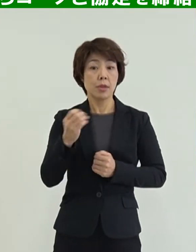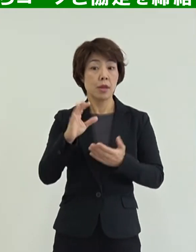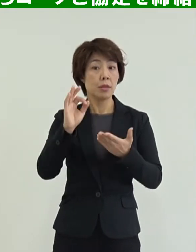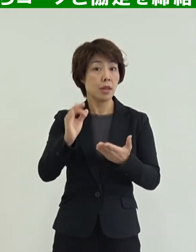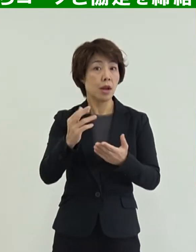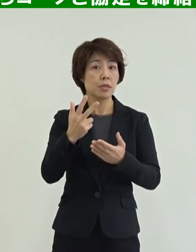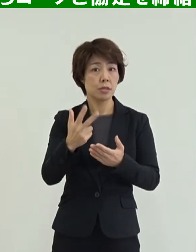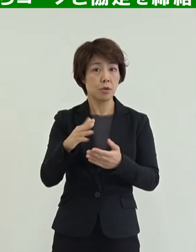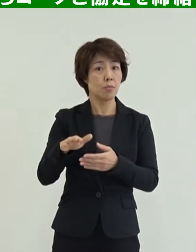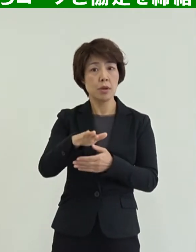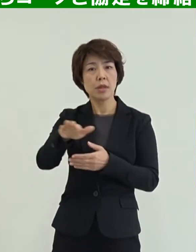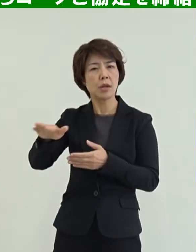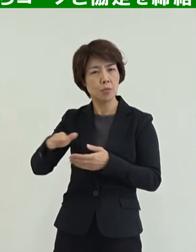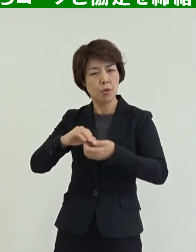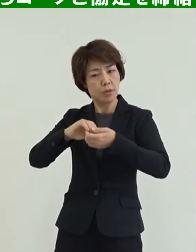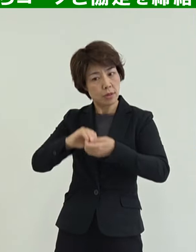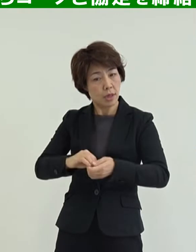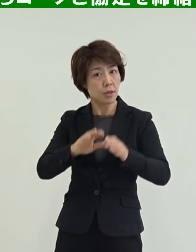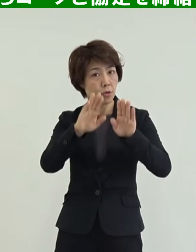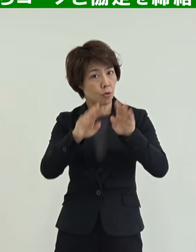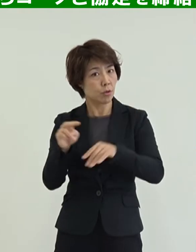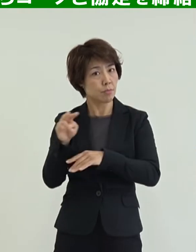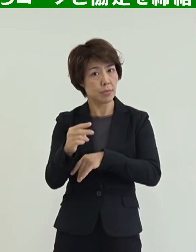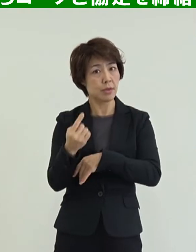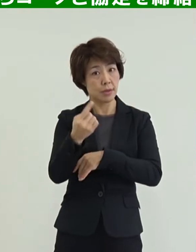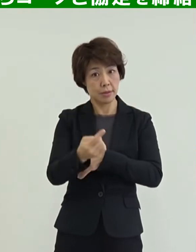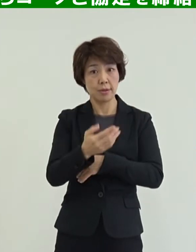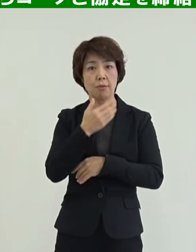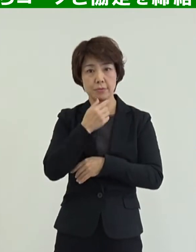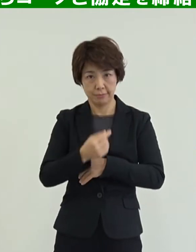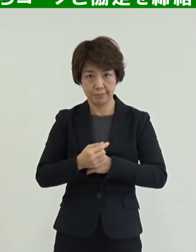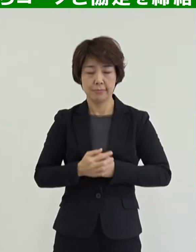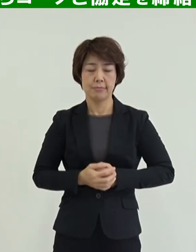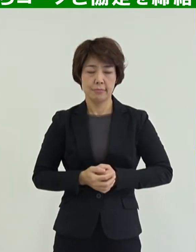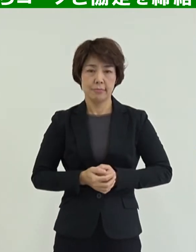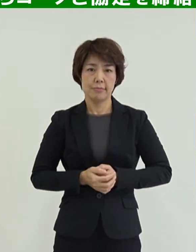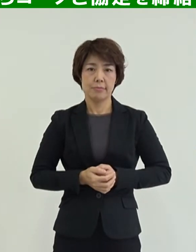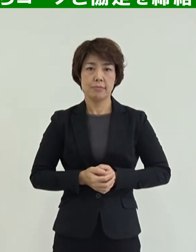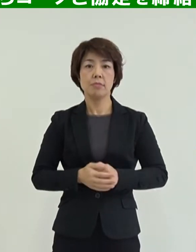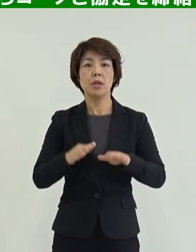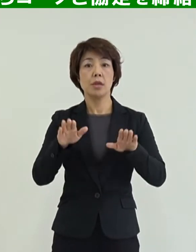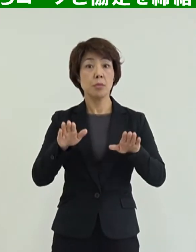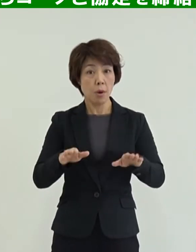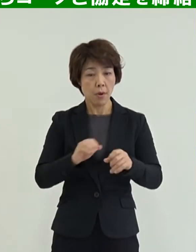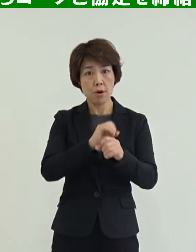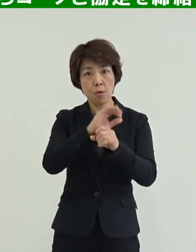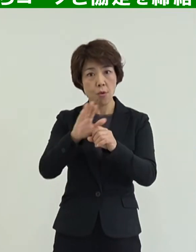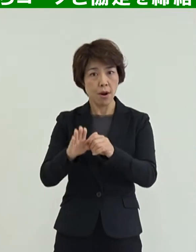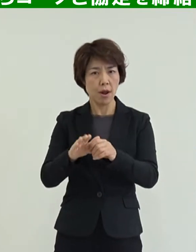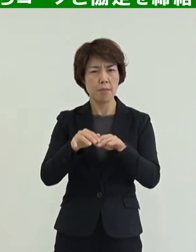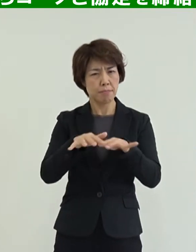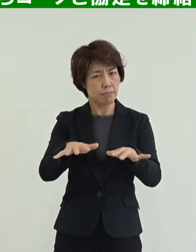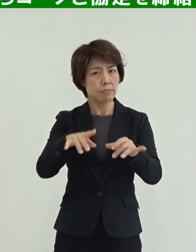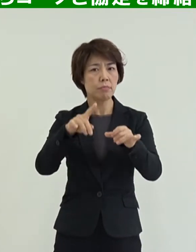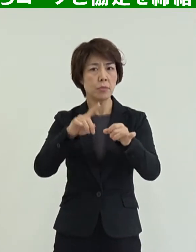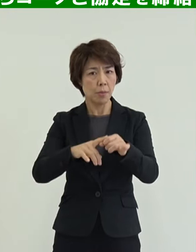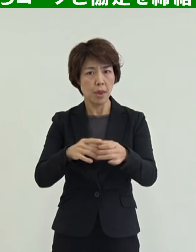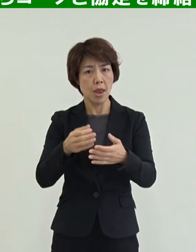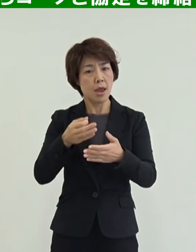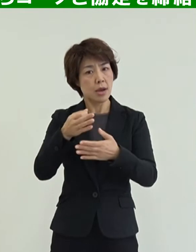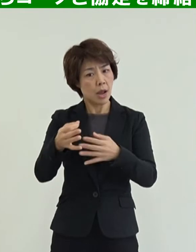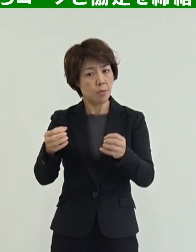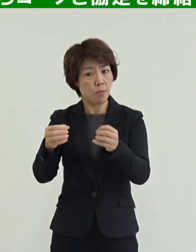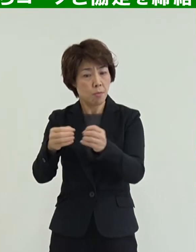方々にもぜひ様子を見にきていただければなと思います今はこの中なので買い物ついでに